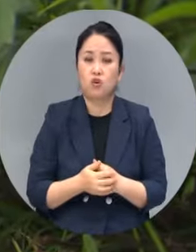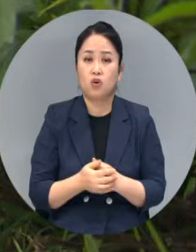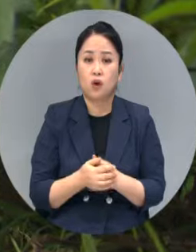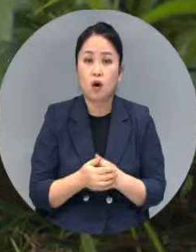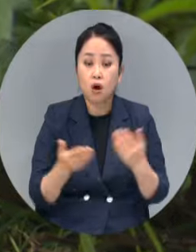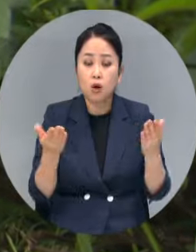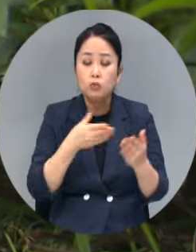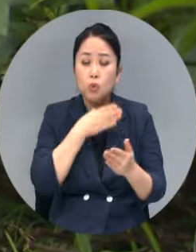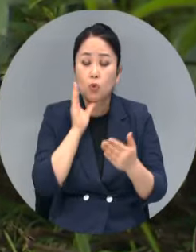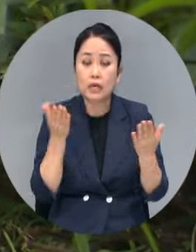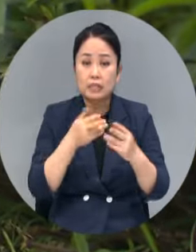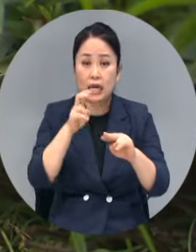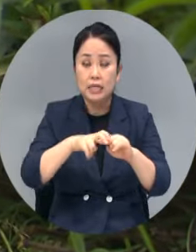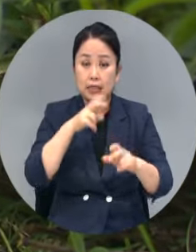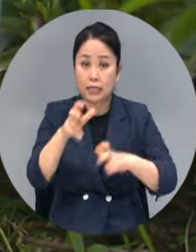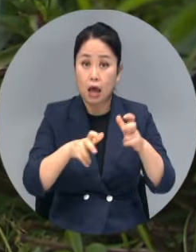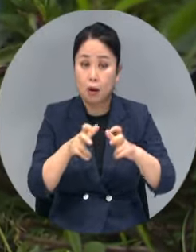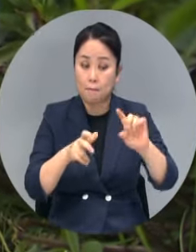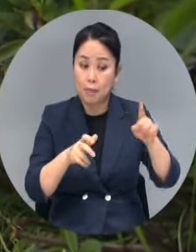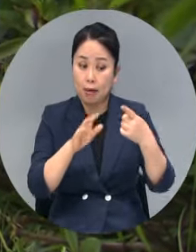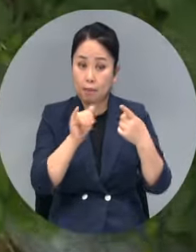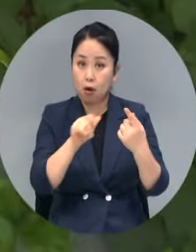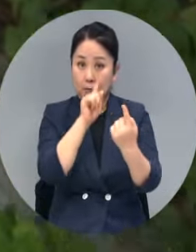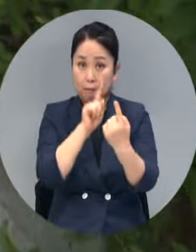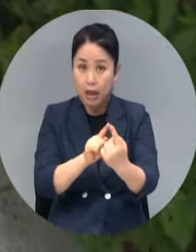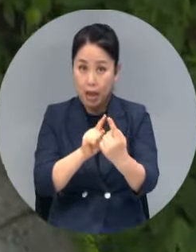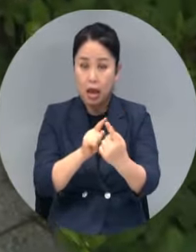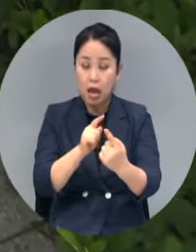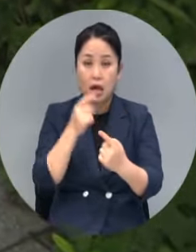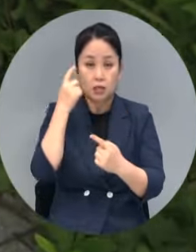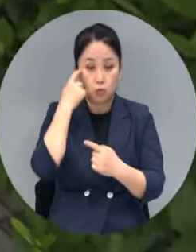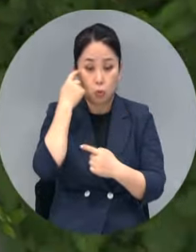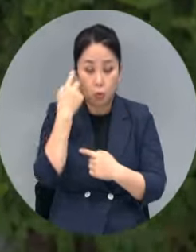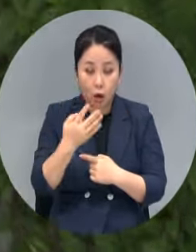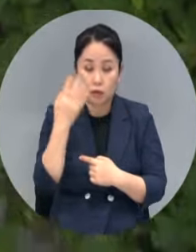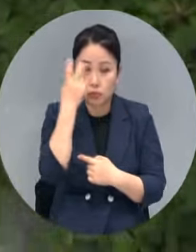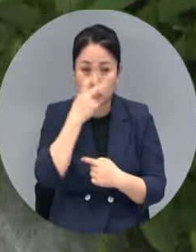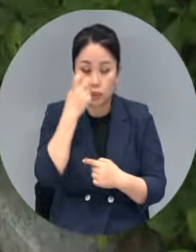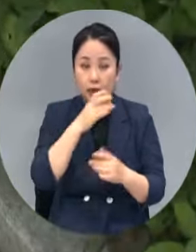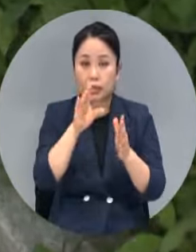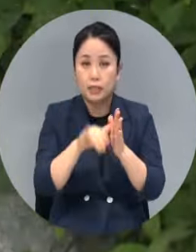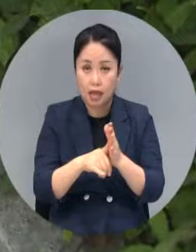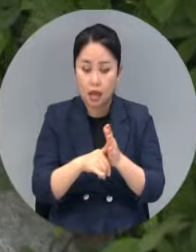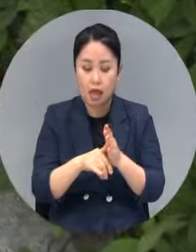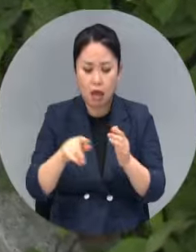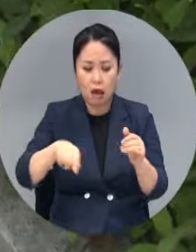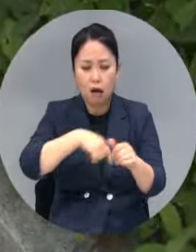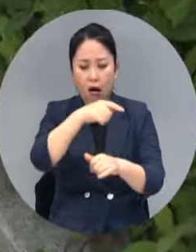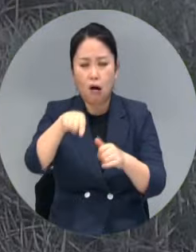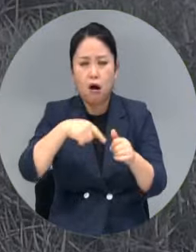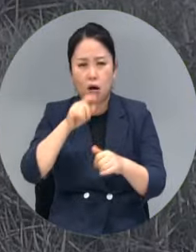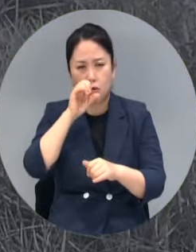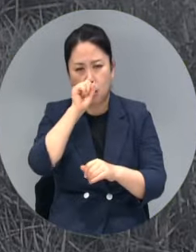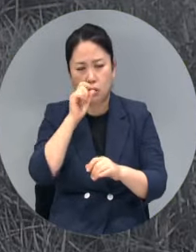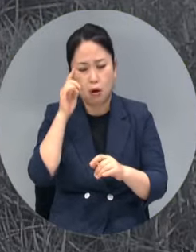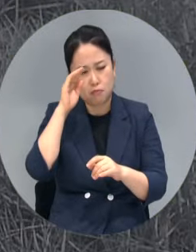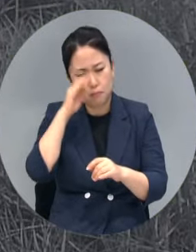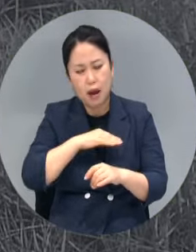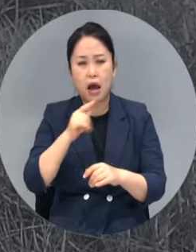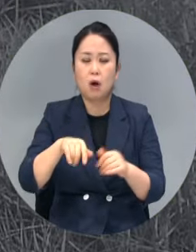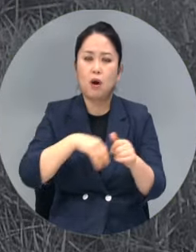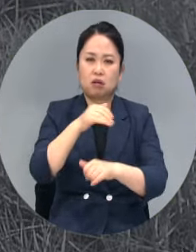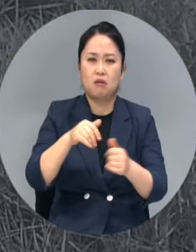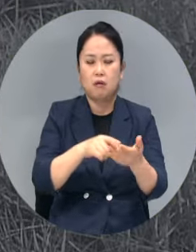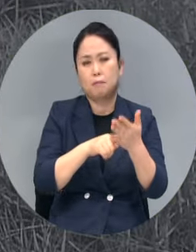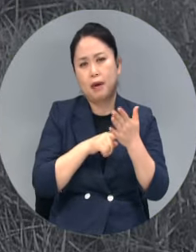노인 일자리 사업 참여자 100명을 대상으로 한 설문 면접 조사에서도 열악한 근무 환경이 확인됐습니다 무더위